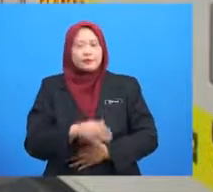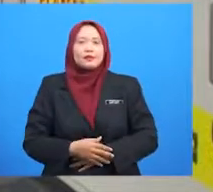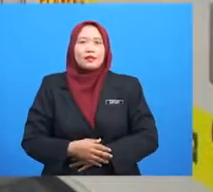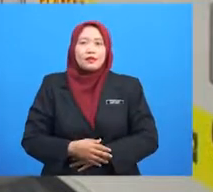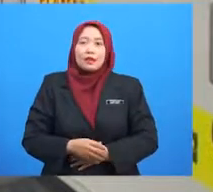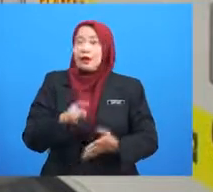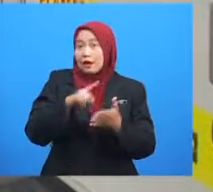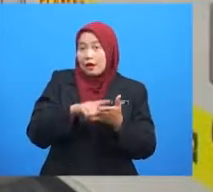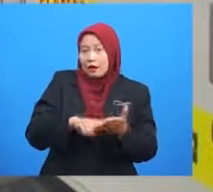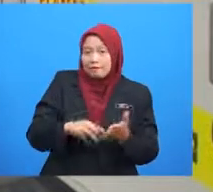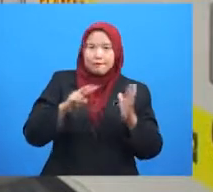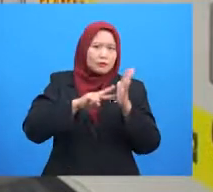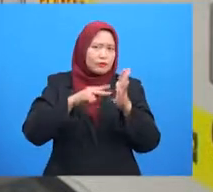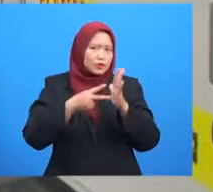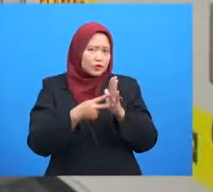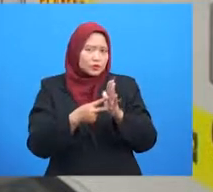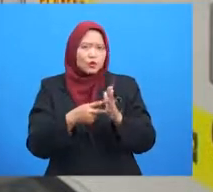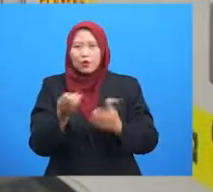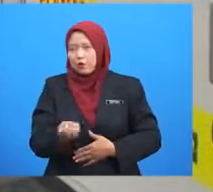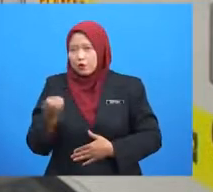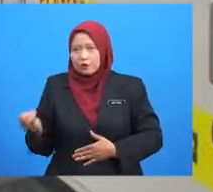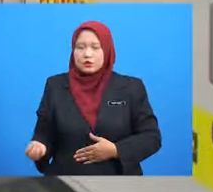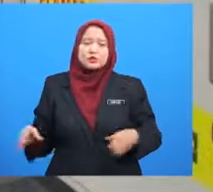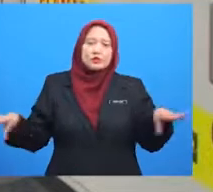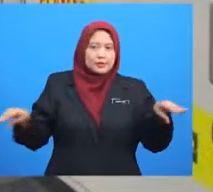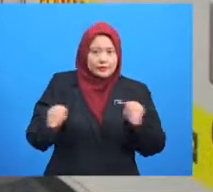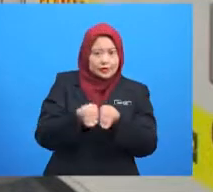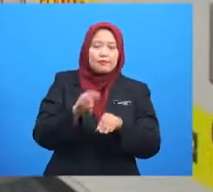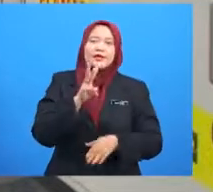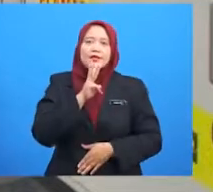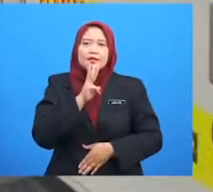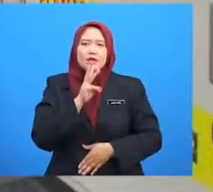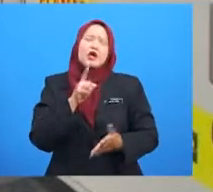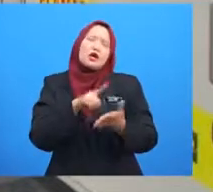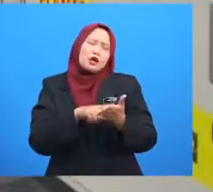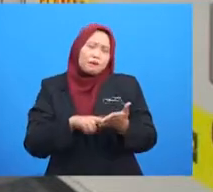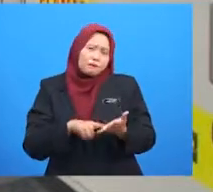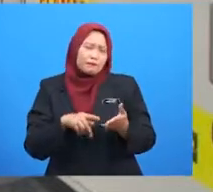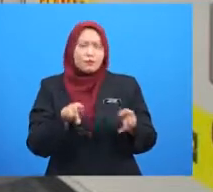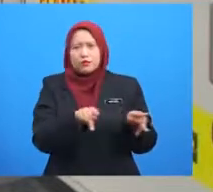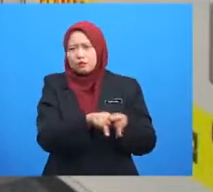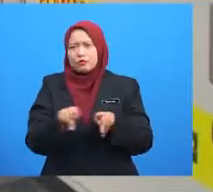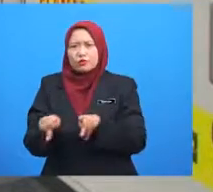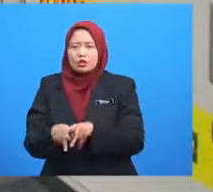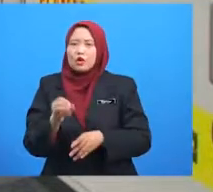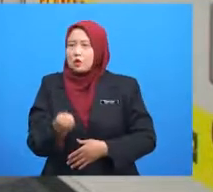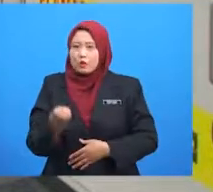Apakah maksud objek yang menyerap air? Dan apakah pula objek yang tidak menyerap